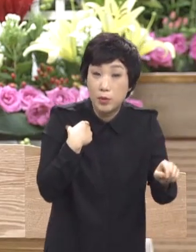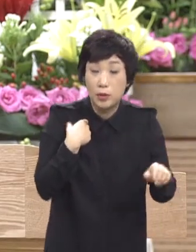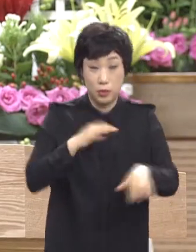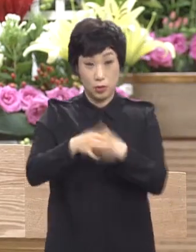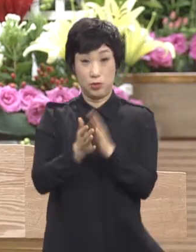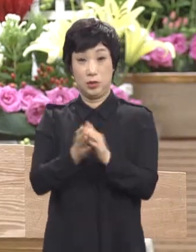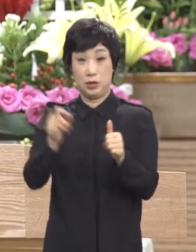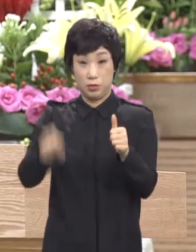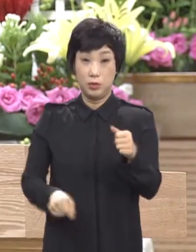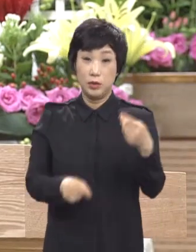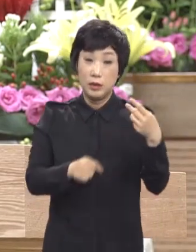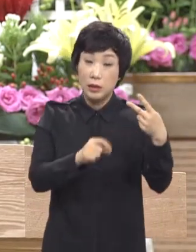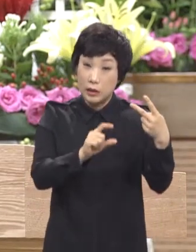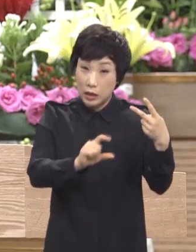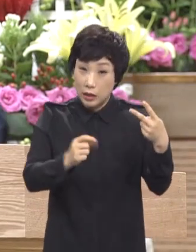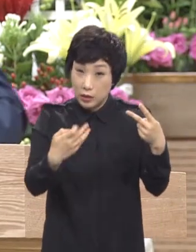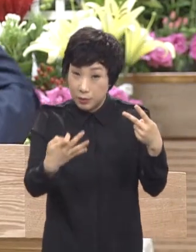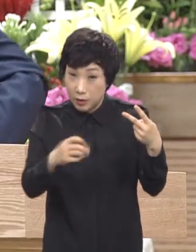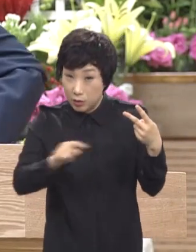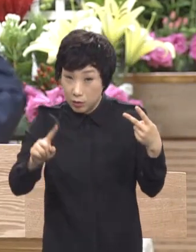히브리서 2장 14절로 15절에